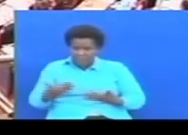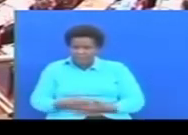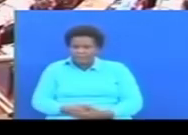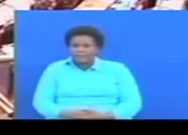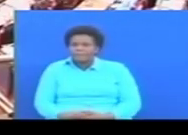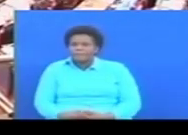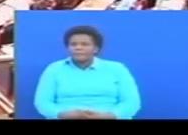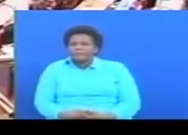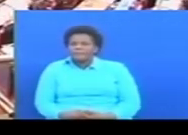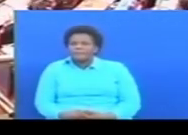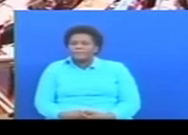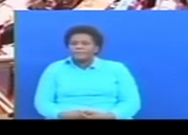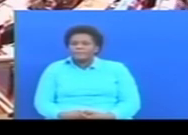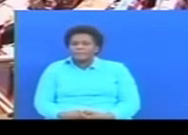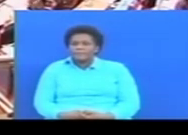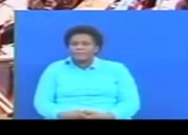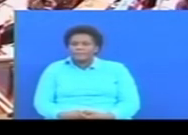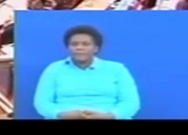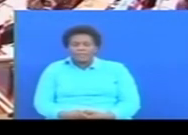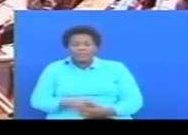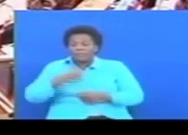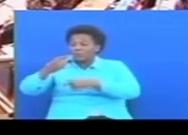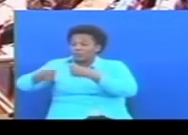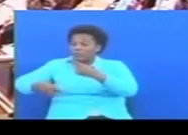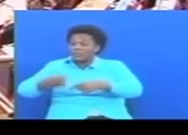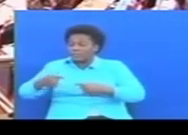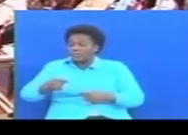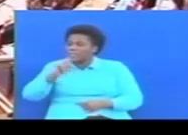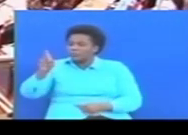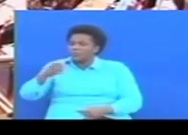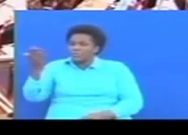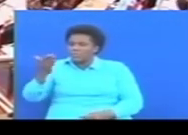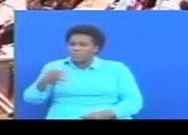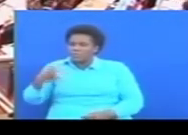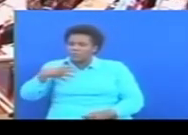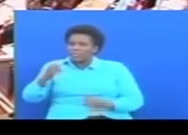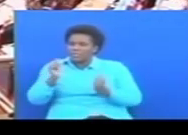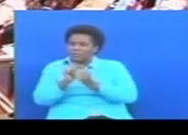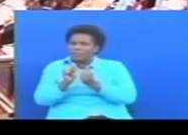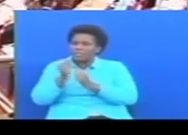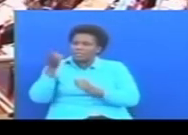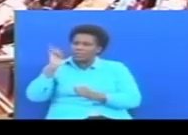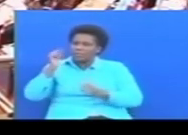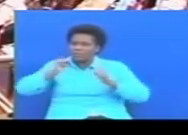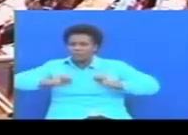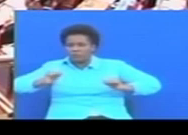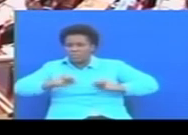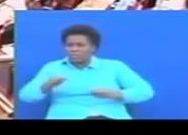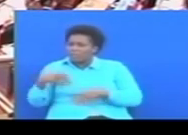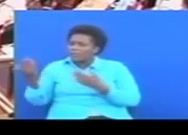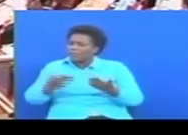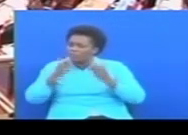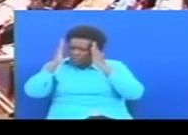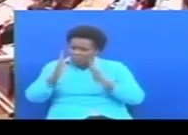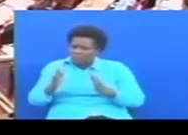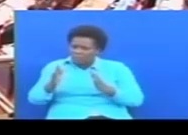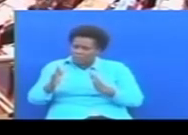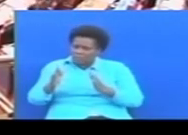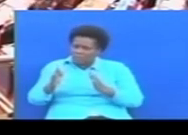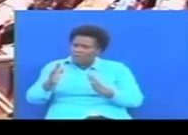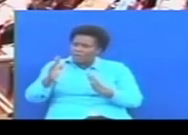Mheshimiwa Bunge, tunaendelea na Wizara ya Mali Asili na Utalii. Mheshimiwa Zuberi Mohamed